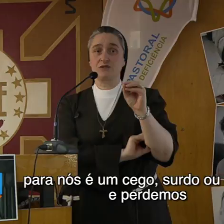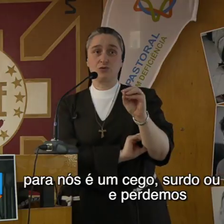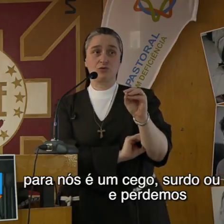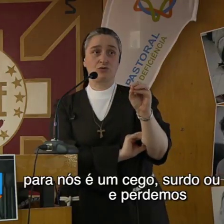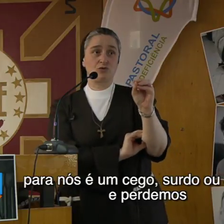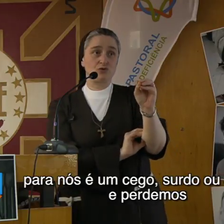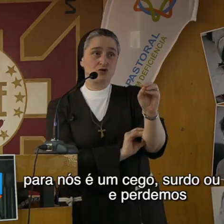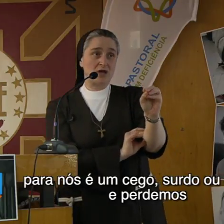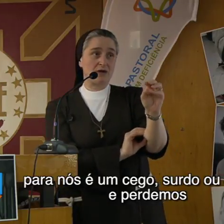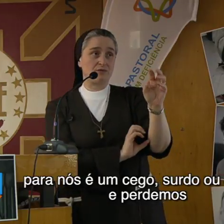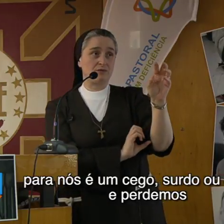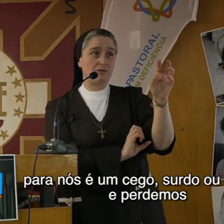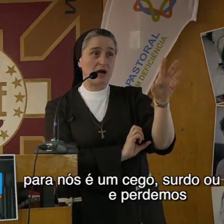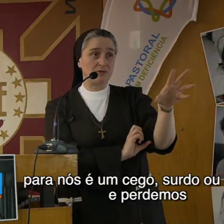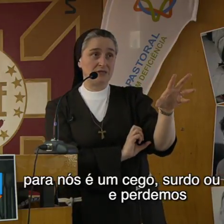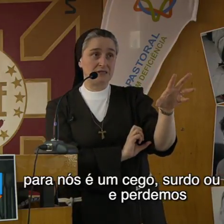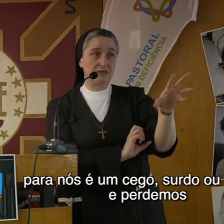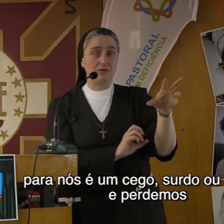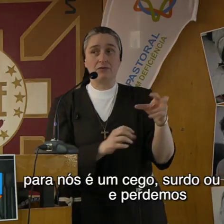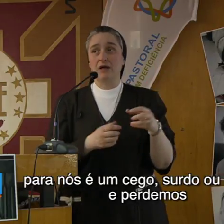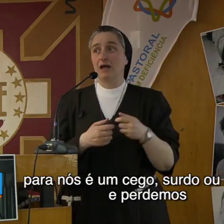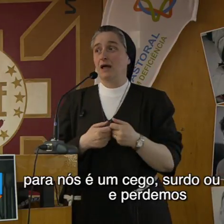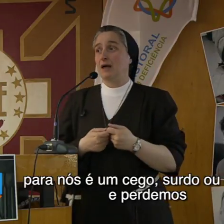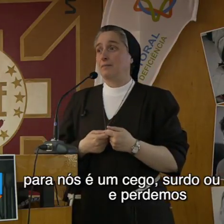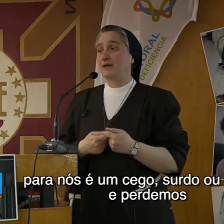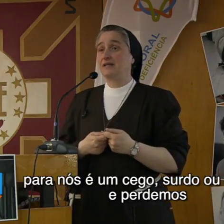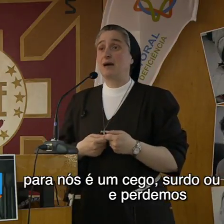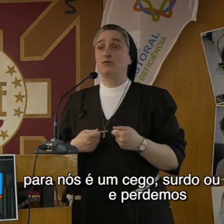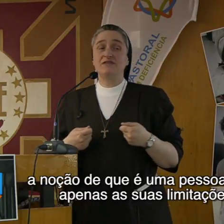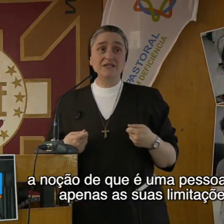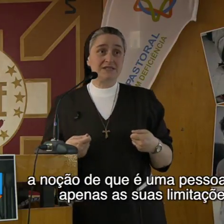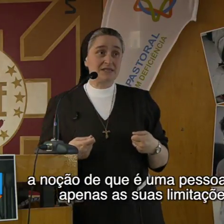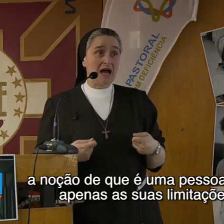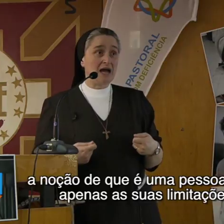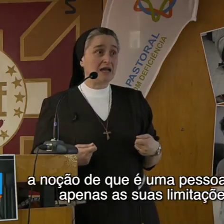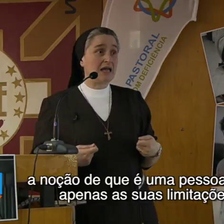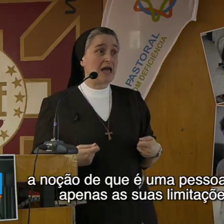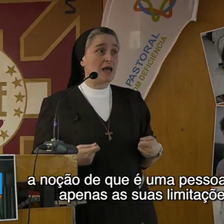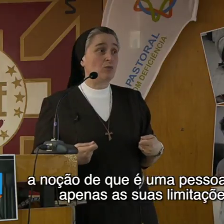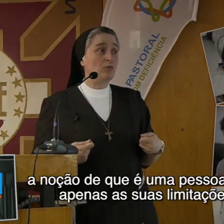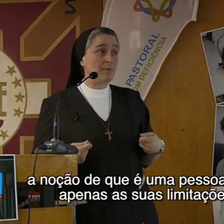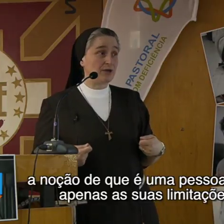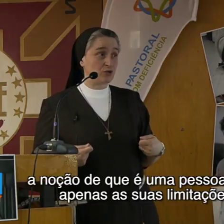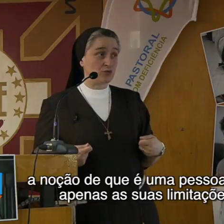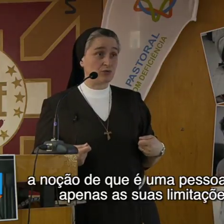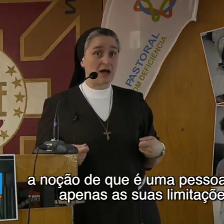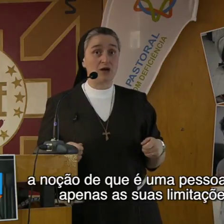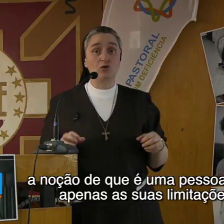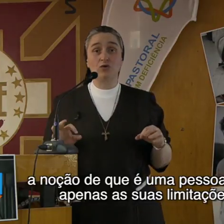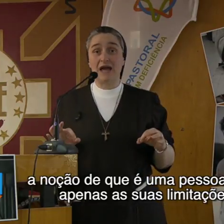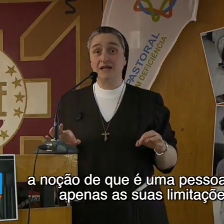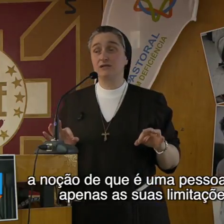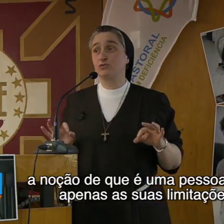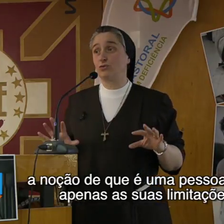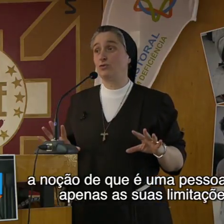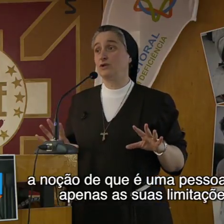è sordo, cieco, autistico, perdiamo di vista che è una persona,